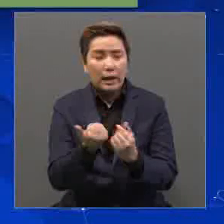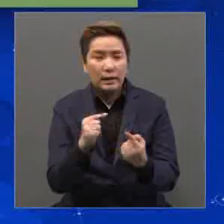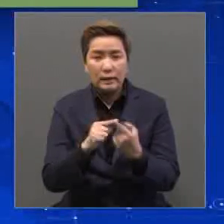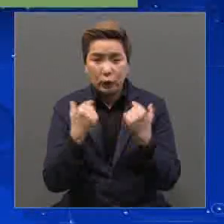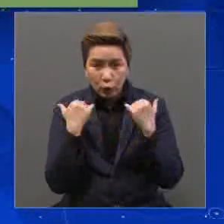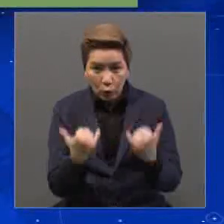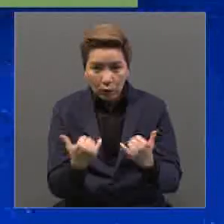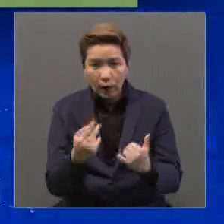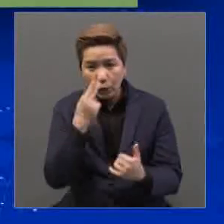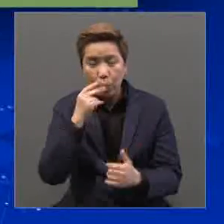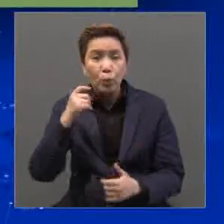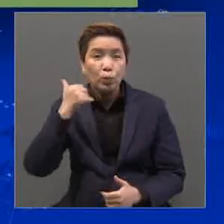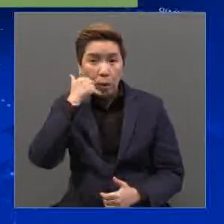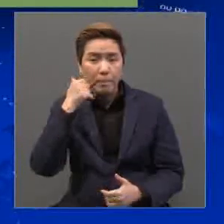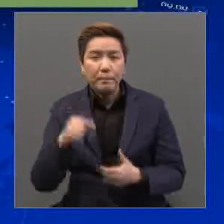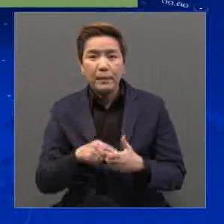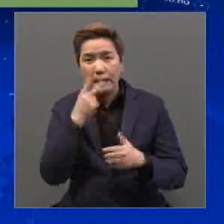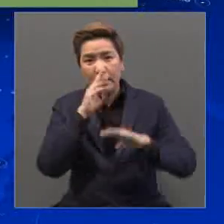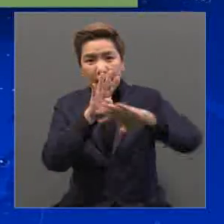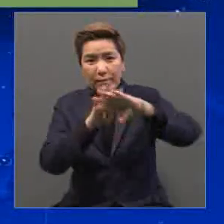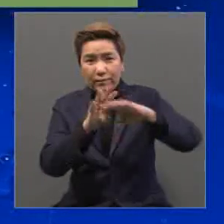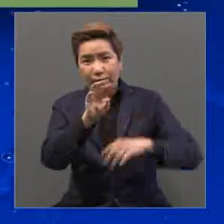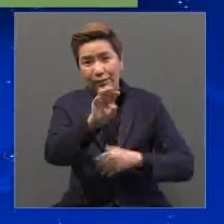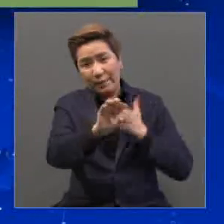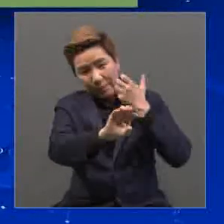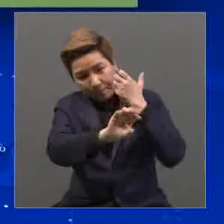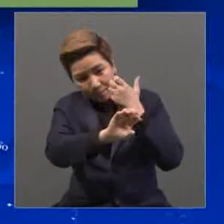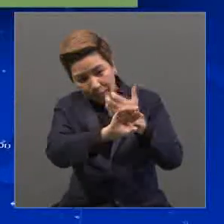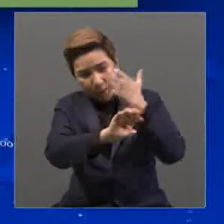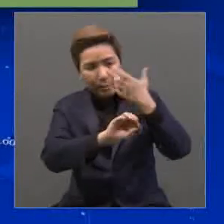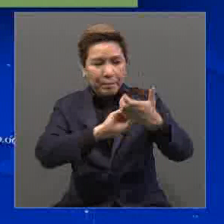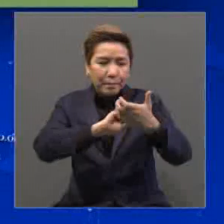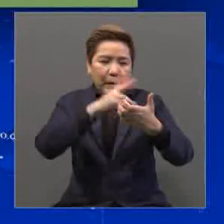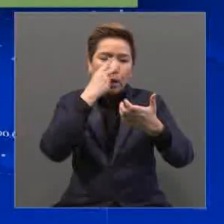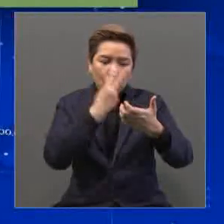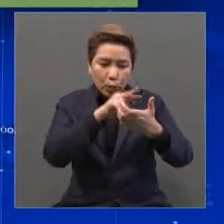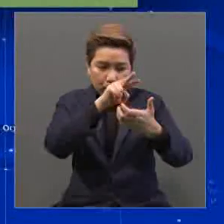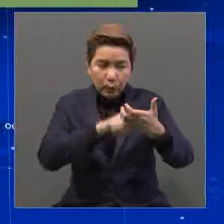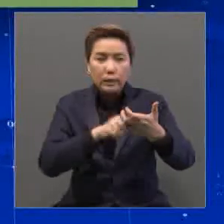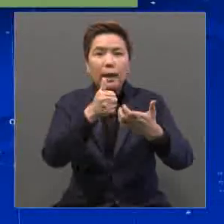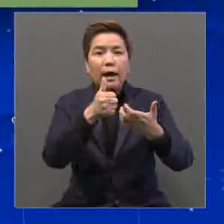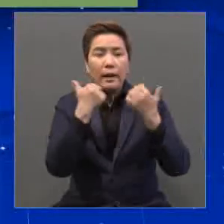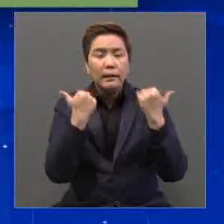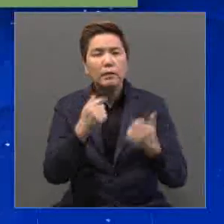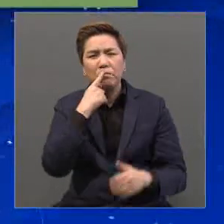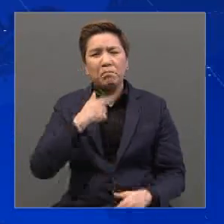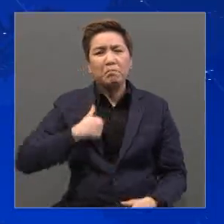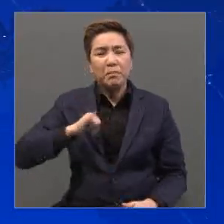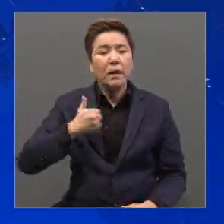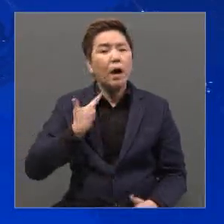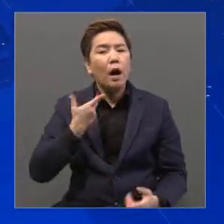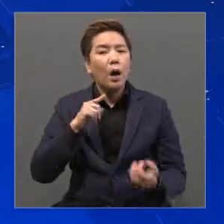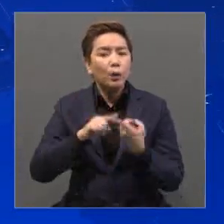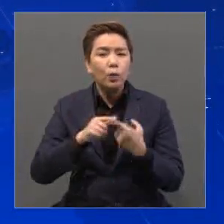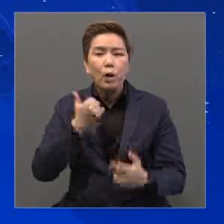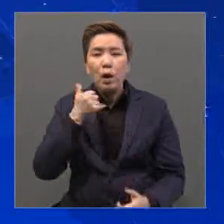หรือตอนนี้นะคะคว้ามือถือขึ้นมาค่ะสแกน QR Codeหน้าจอนะคะดูรายละเอียดได้เลยหรือถ้ายังไม่มั่นใจค่ะสอบถามเพิ่มเติมได้